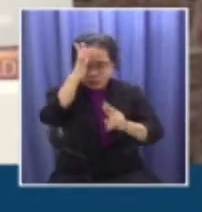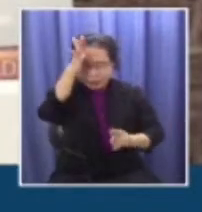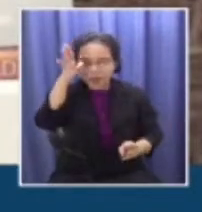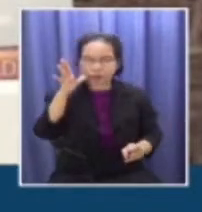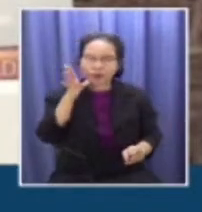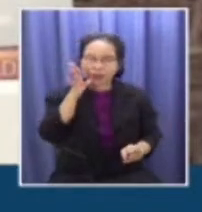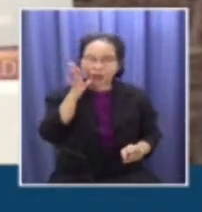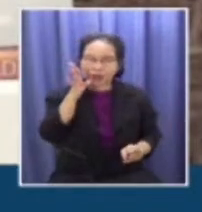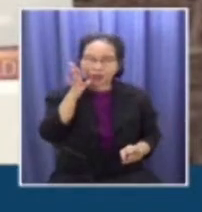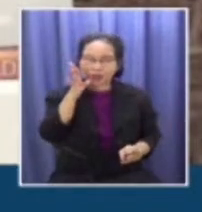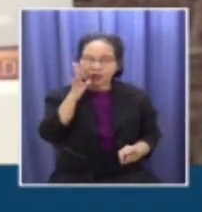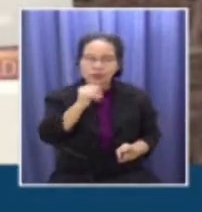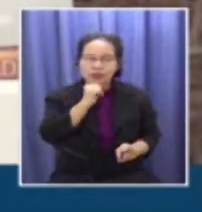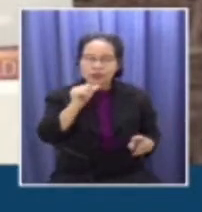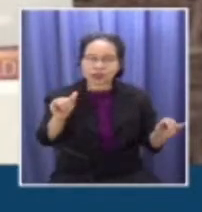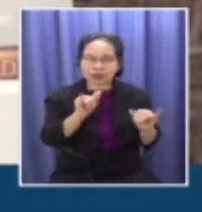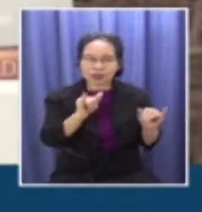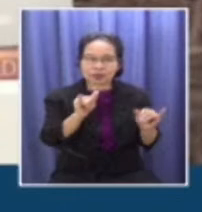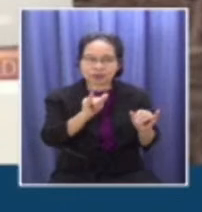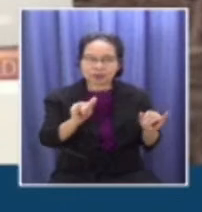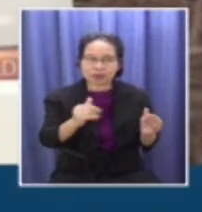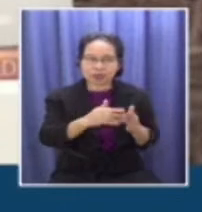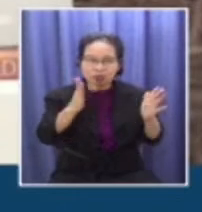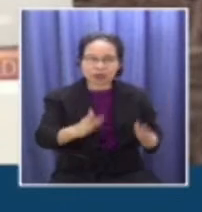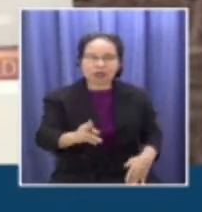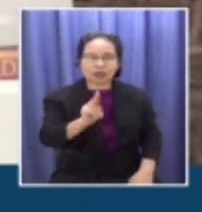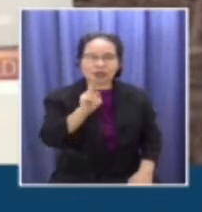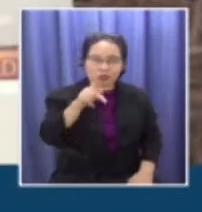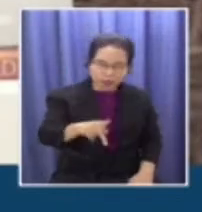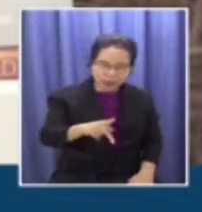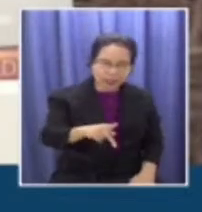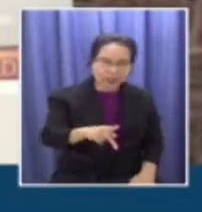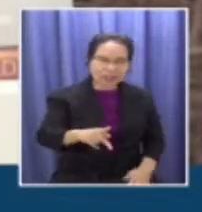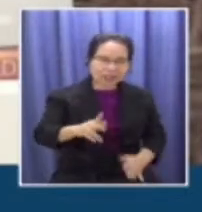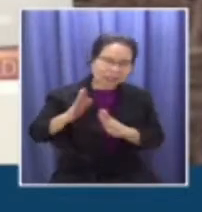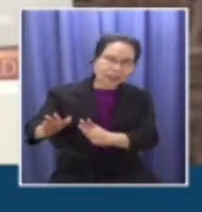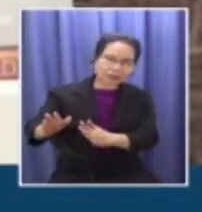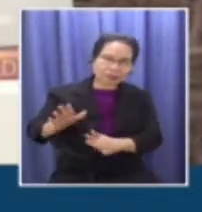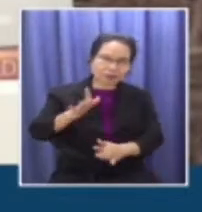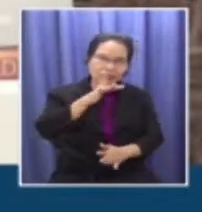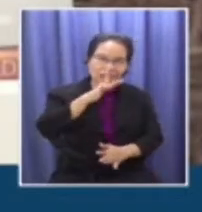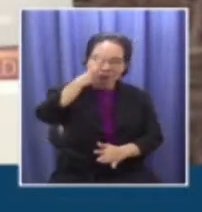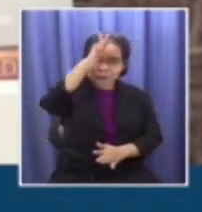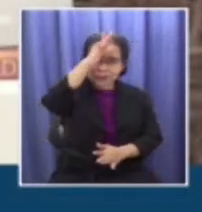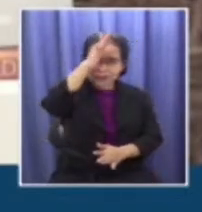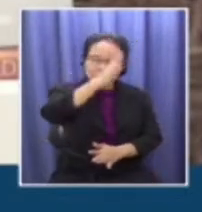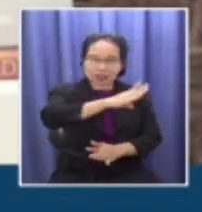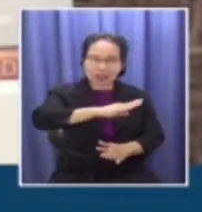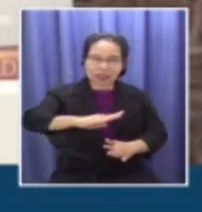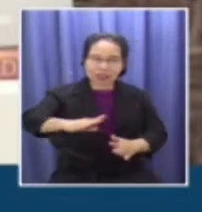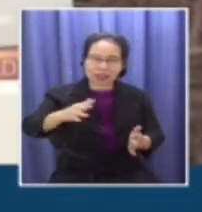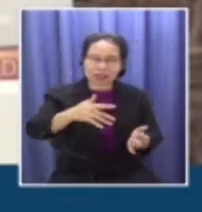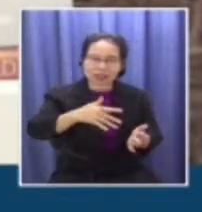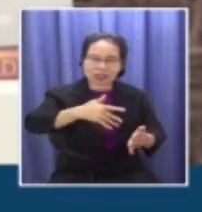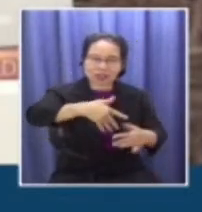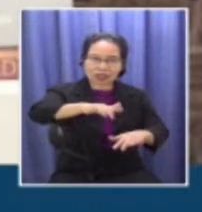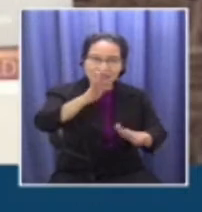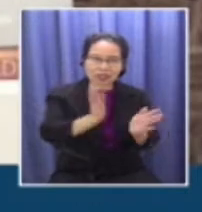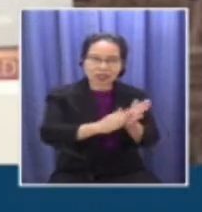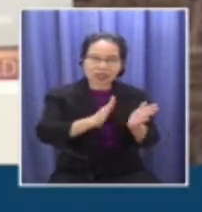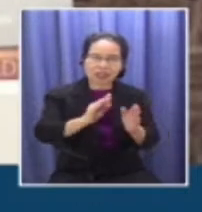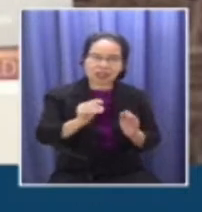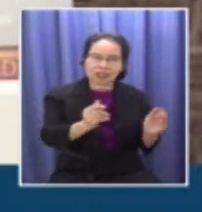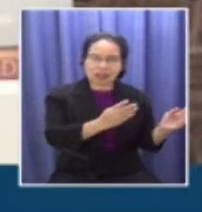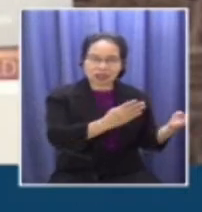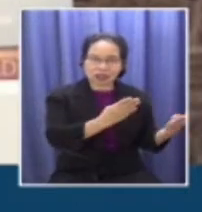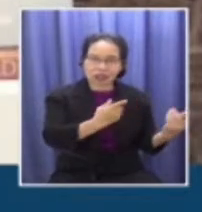mɛkyerɛkyerɛ nyansasɛm sɛ de bɛyɛ nipa ɛma mɛyɛ gyimifo wɔ sɛ wo dɔ wo nyɔnko nipa dɔ wo tamfo dɔ wo maame